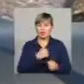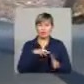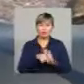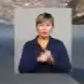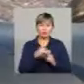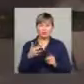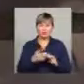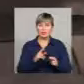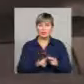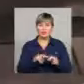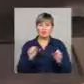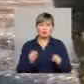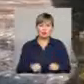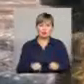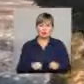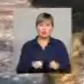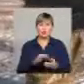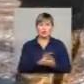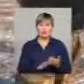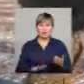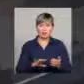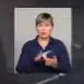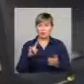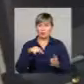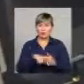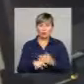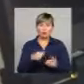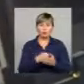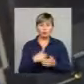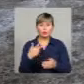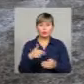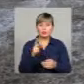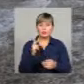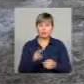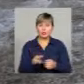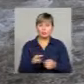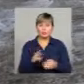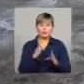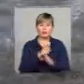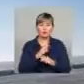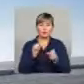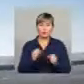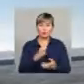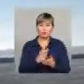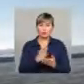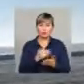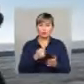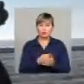числе географические возможности. Дальность полета беспилотника до 30 километров. В воздухе он может находиться